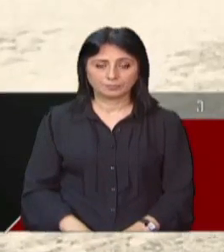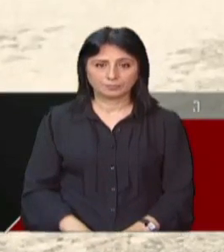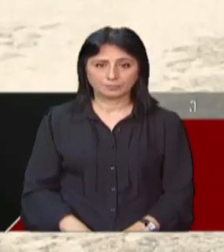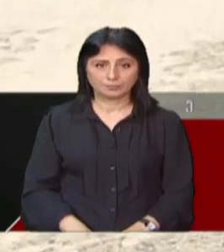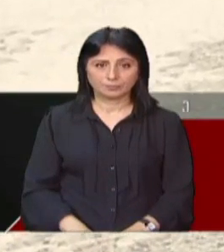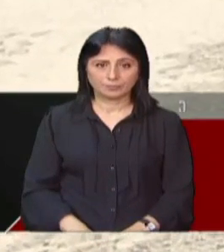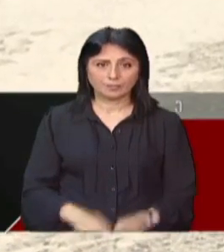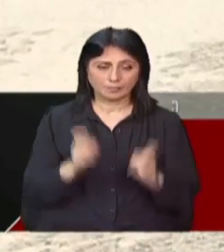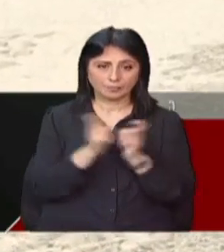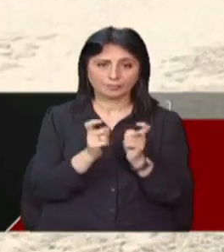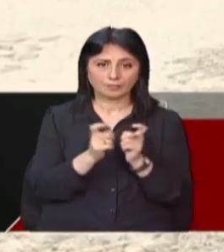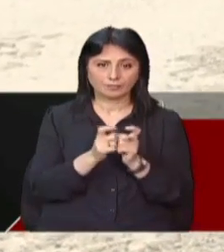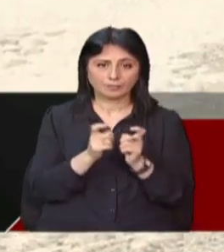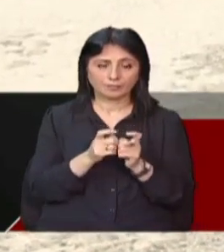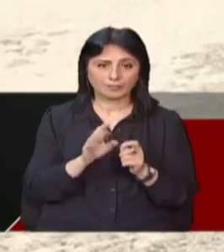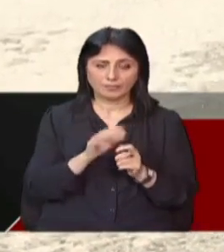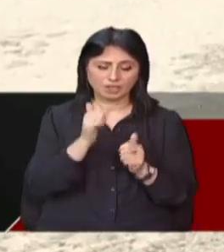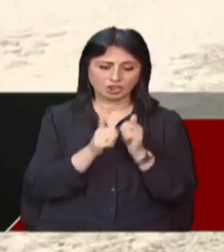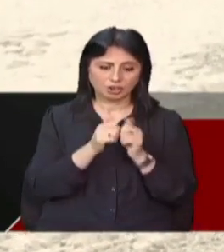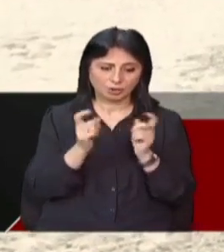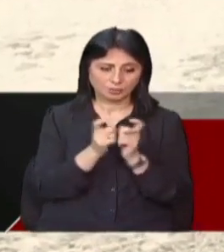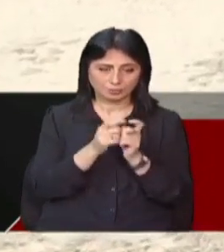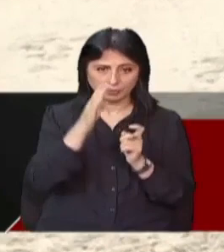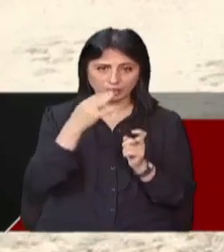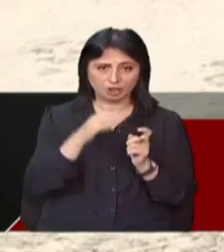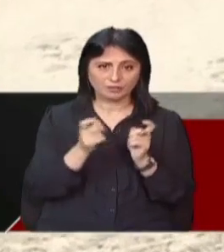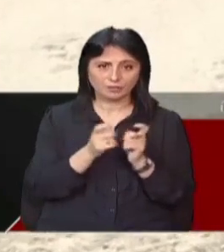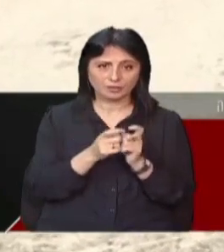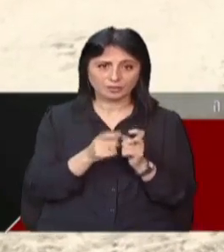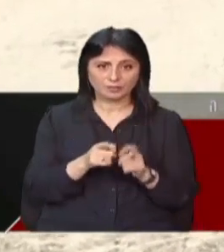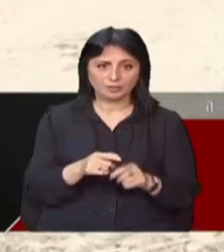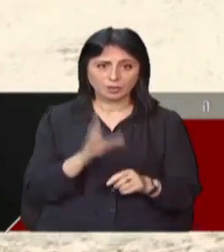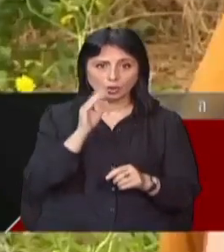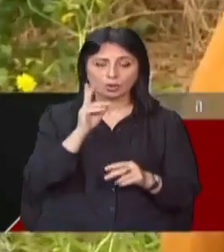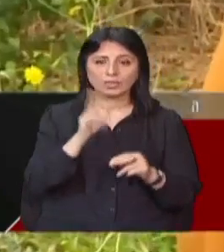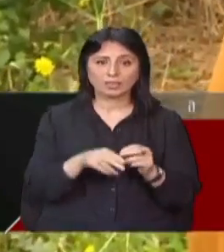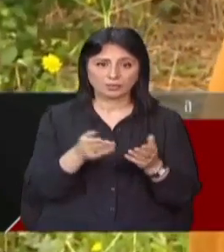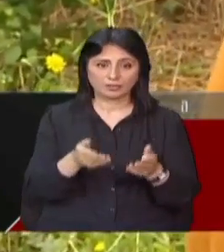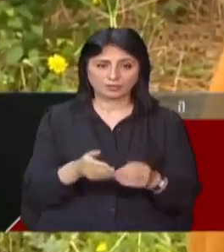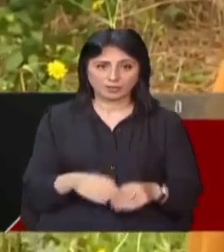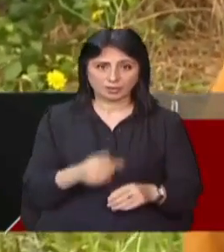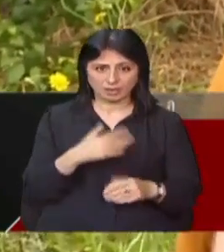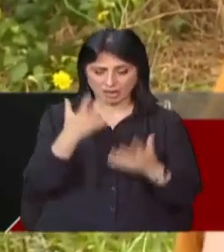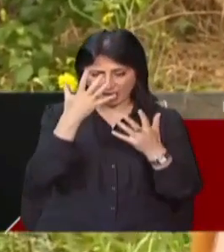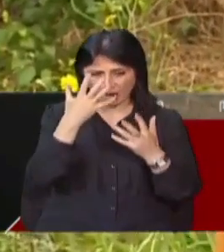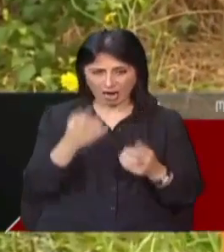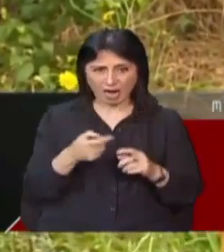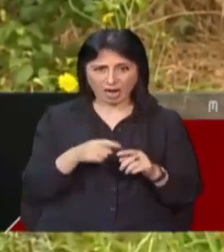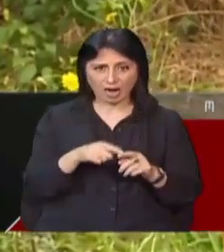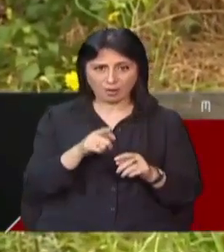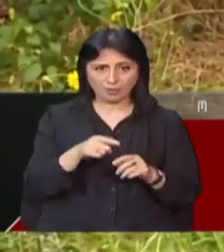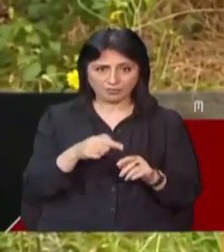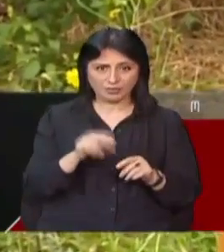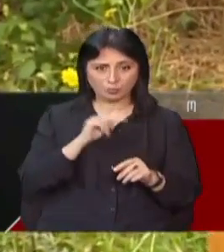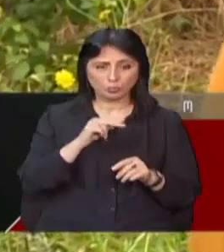სუხშირათა ჩხუბობდნენ შვილს, სუხშირათა ჩხუბობდნენ და ეს რო ეგრე დამთავრდებოდა. უხელ მოვედი შუაღამისე, მეატრ